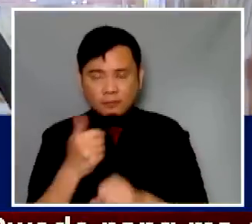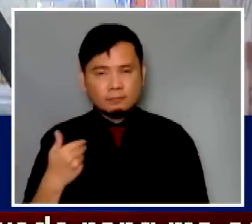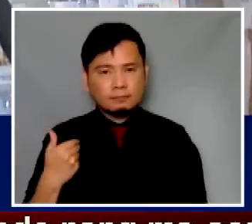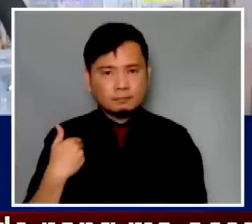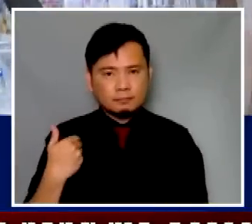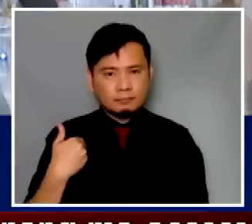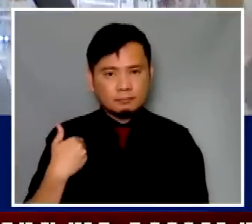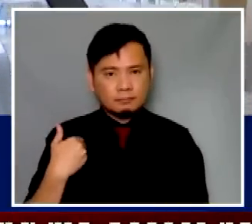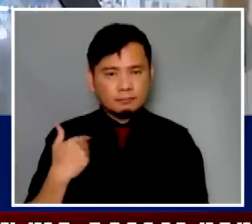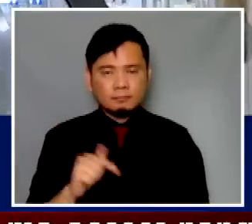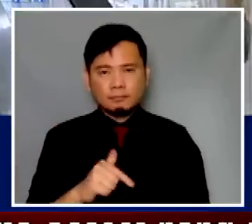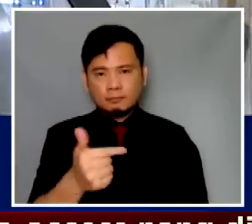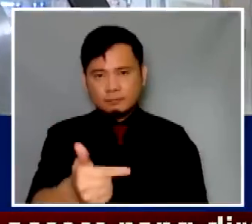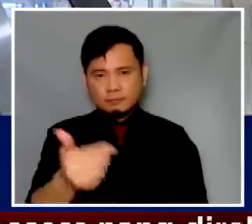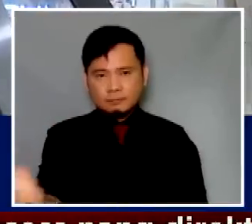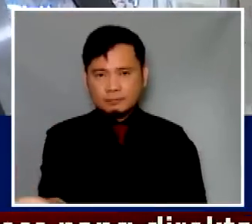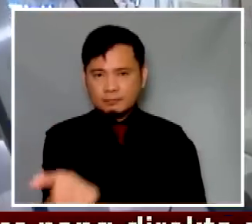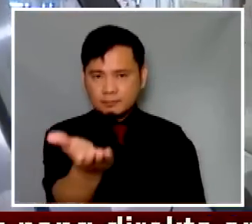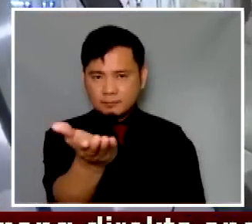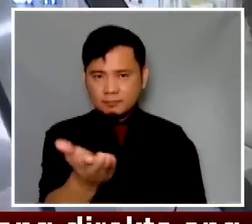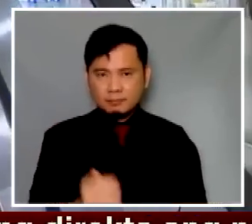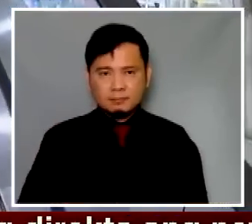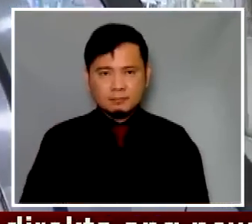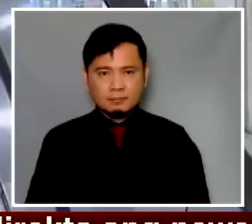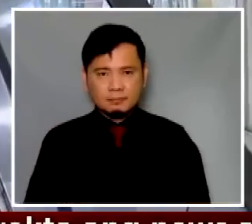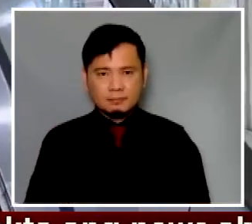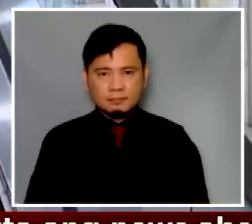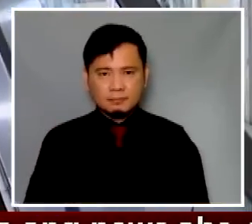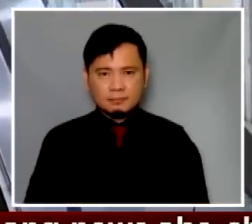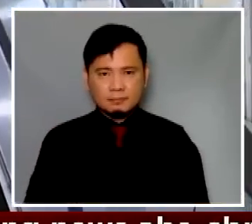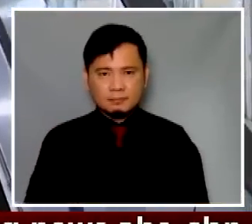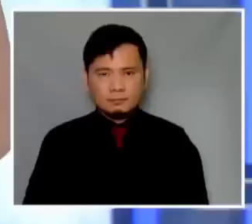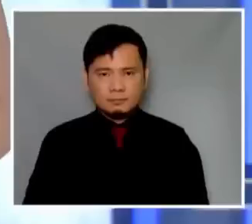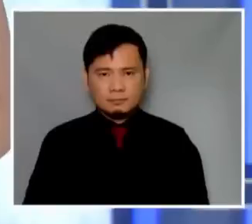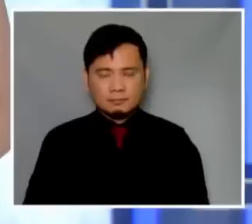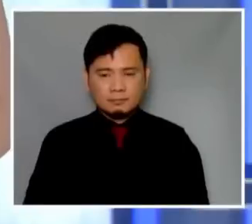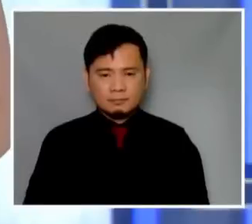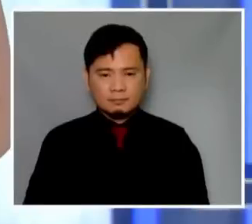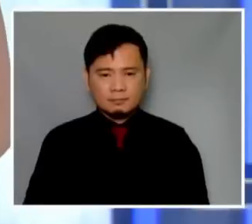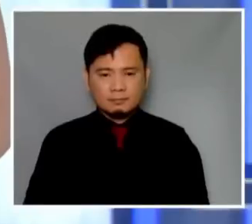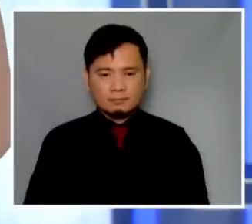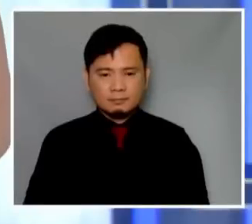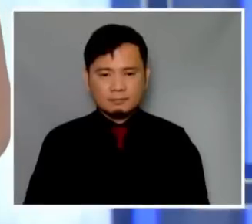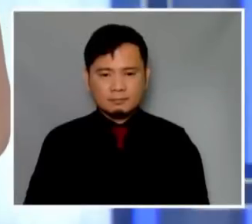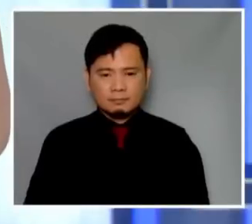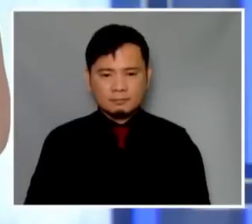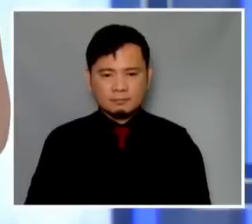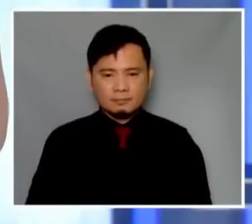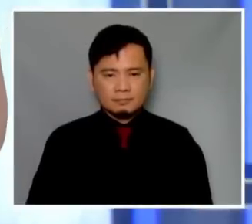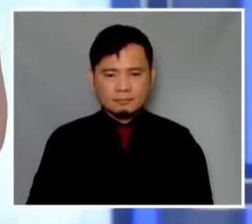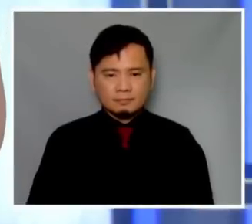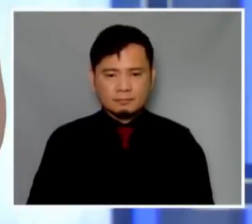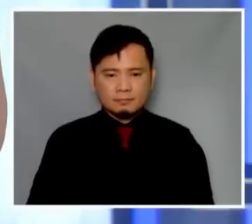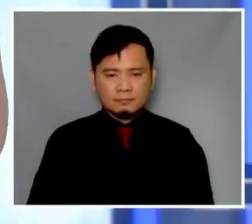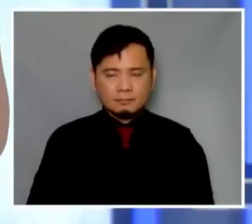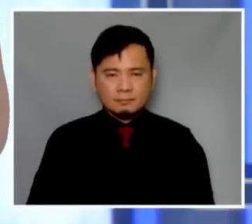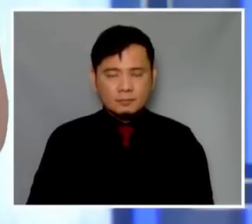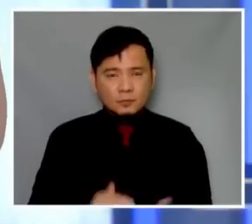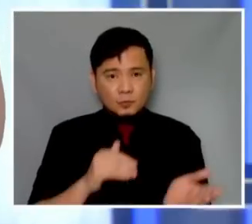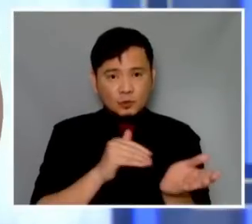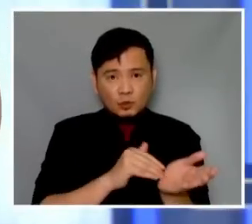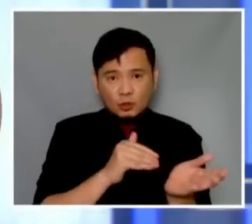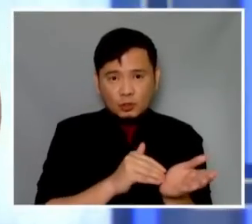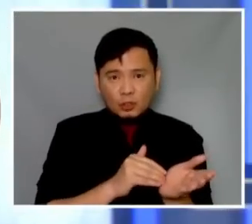Rafael Bosano, ABS-CBN News. Hinihikayat ng mga doktor ang publiko